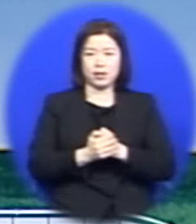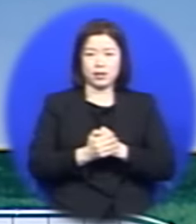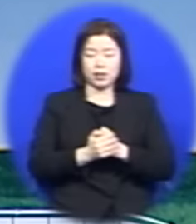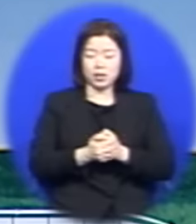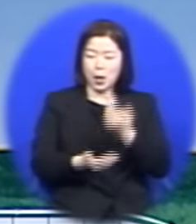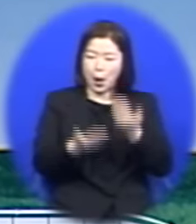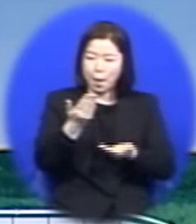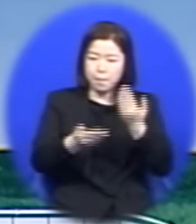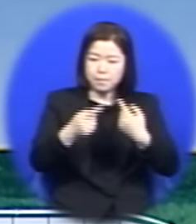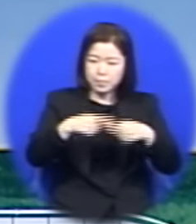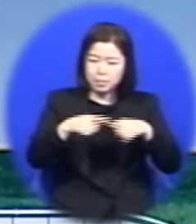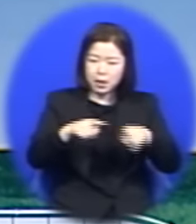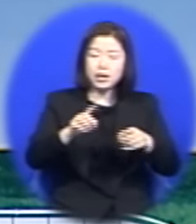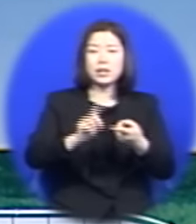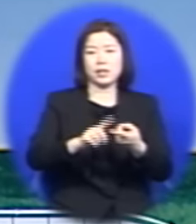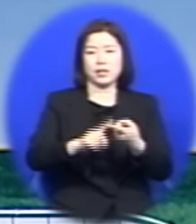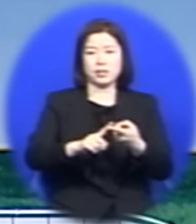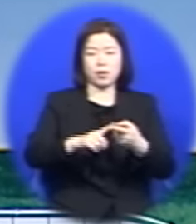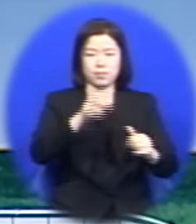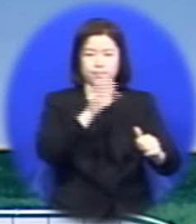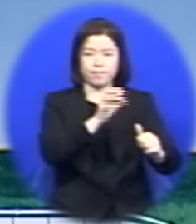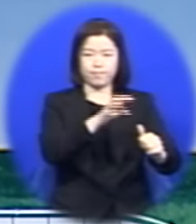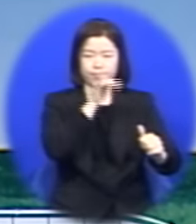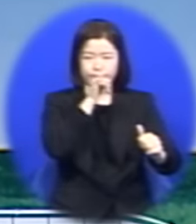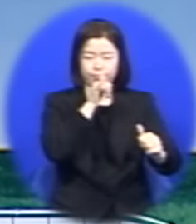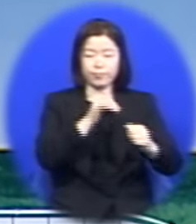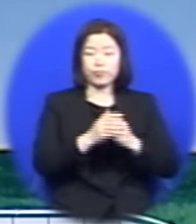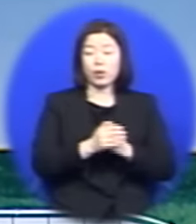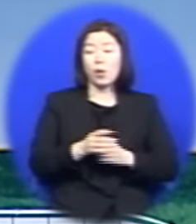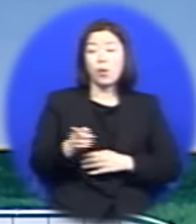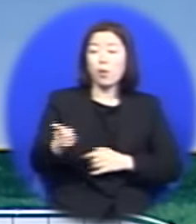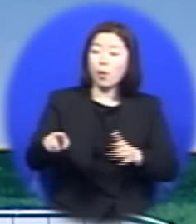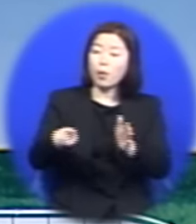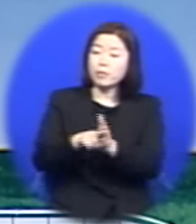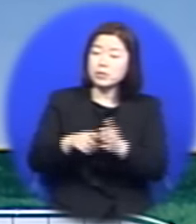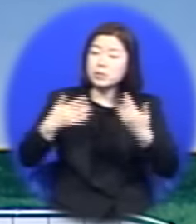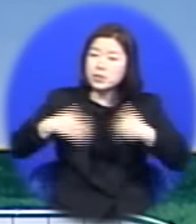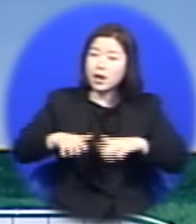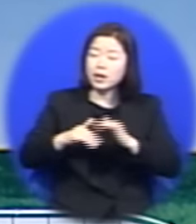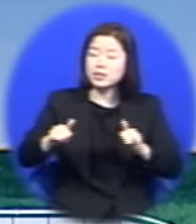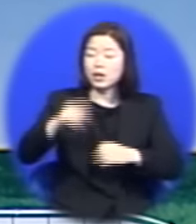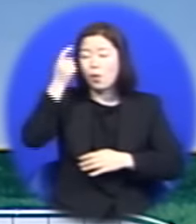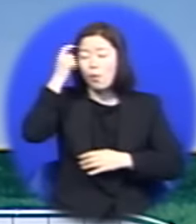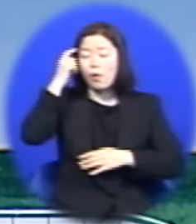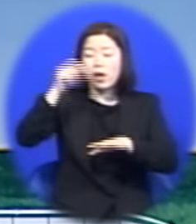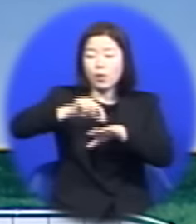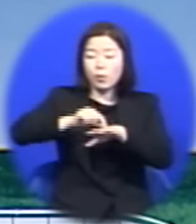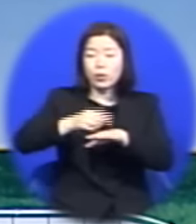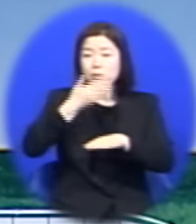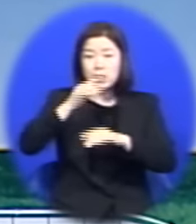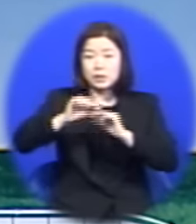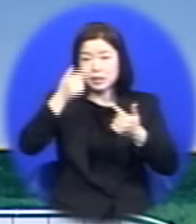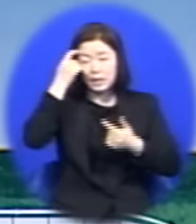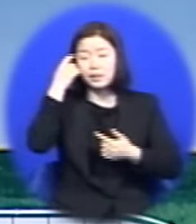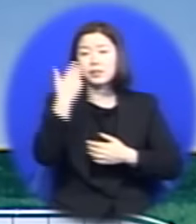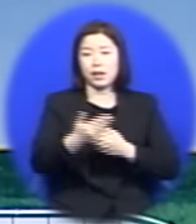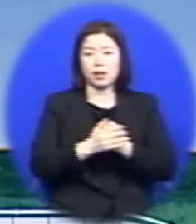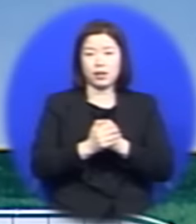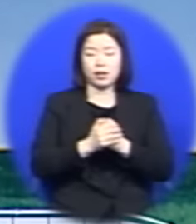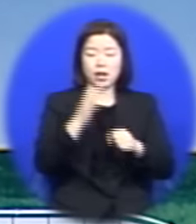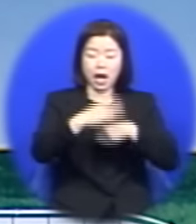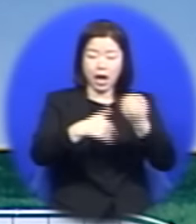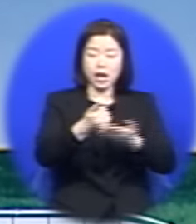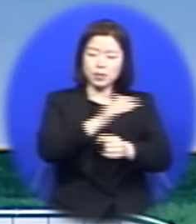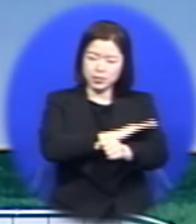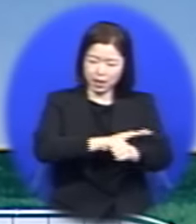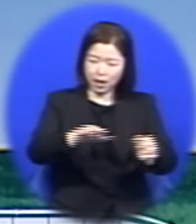비판하는 것에 대해서 책망하신 겁니다. 그 믿음이 약한 사람이 왜 고기를 안 먹느냐? 하나님을 잘